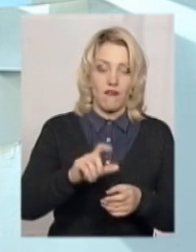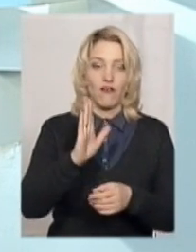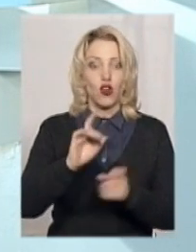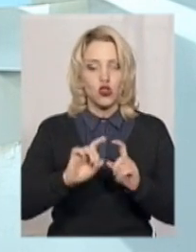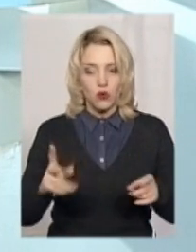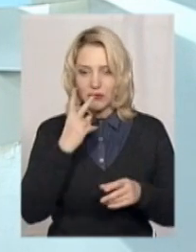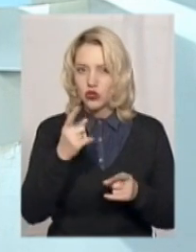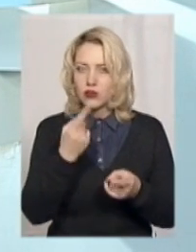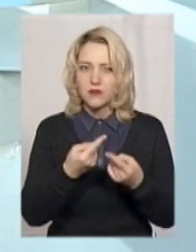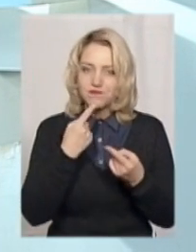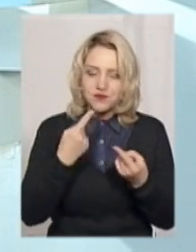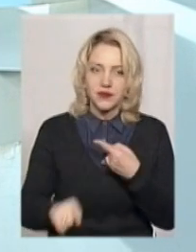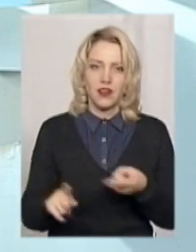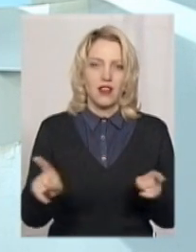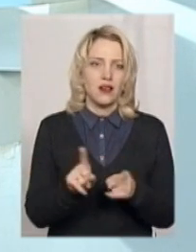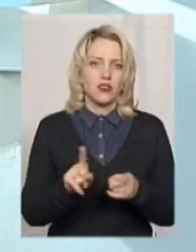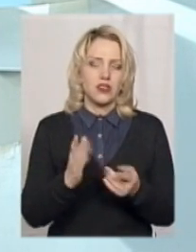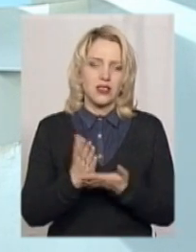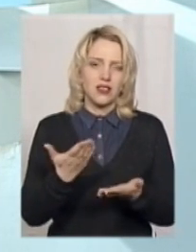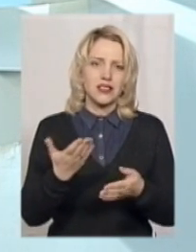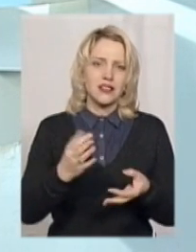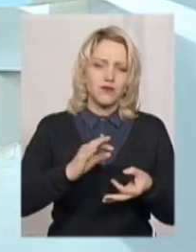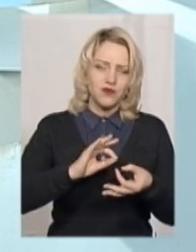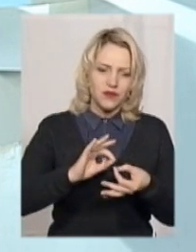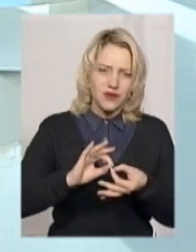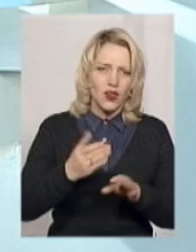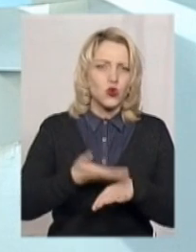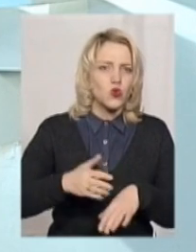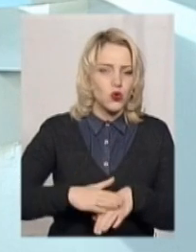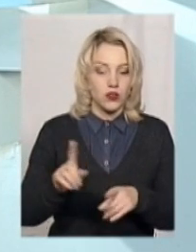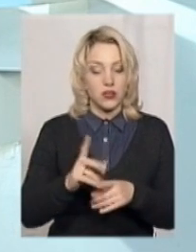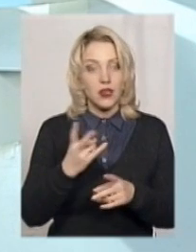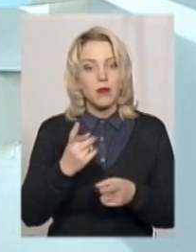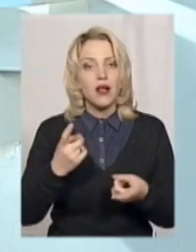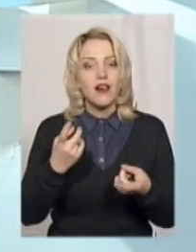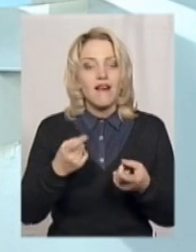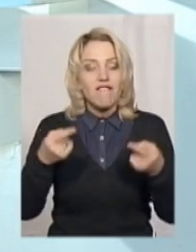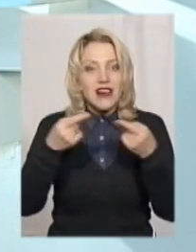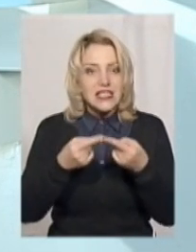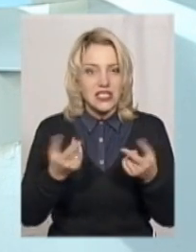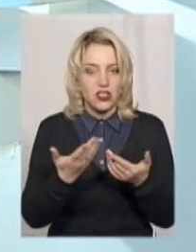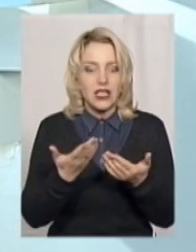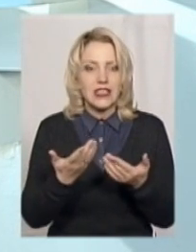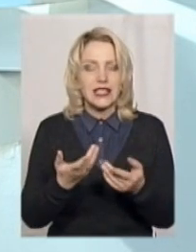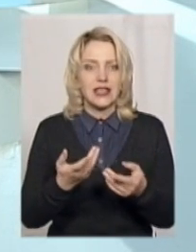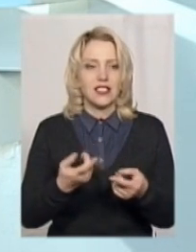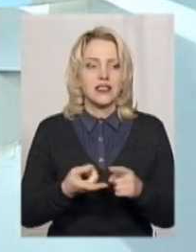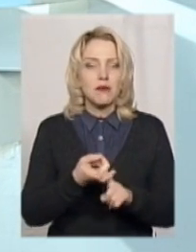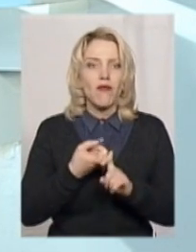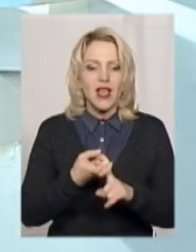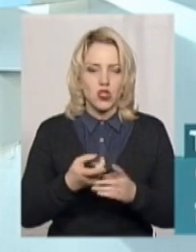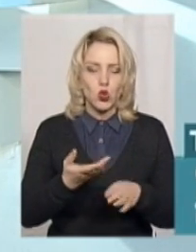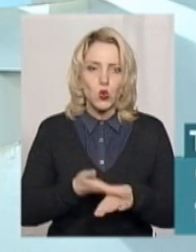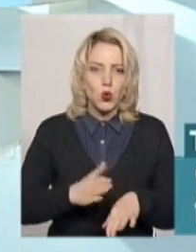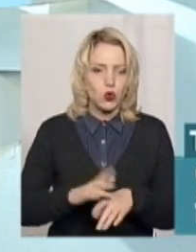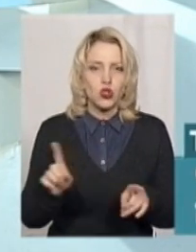Десь, можливо, дитина має якісь певні труднощі. Потрібно визначити, з чим пов'язані труднощі і які умови їй потрібні для того, щоб